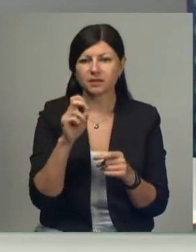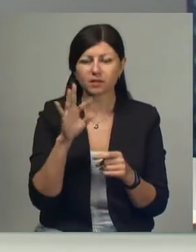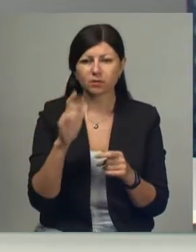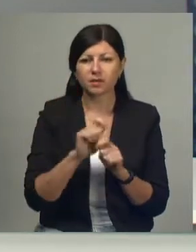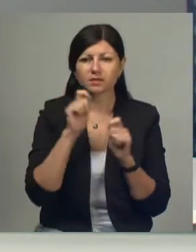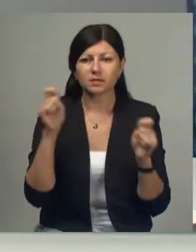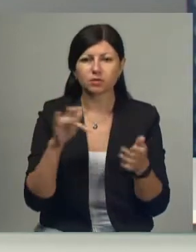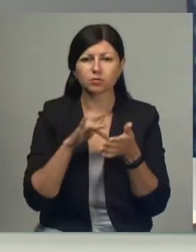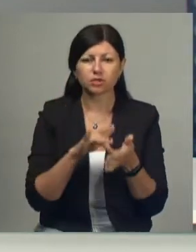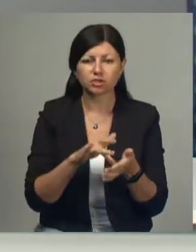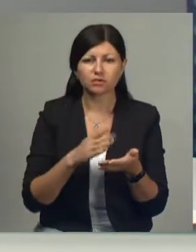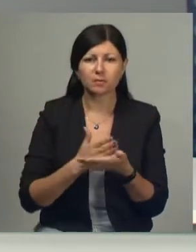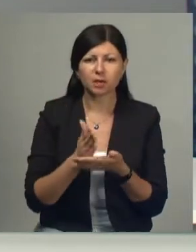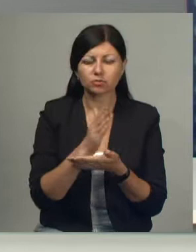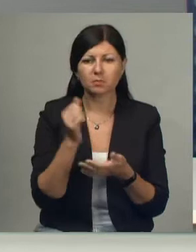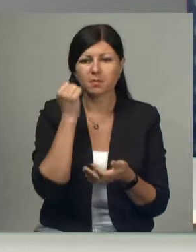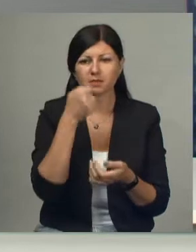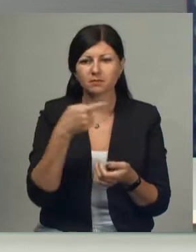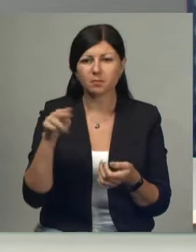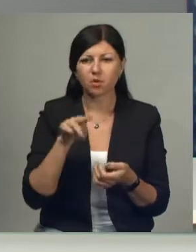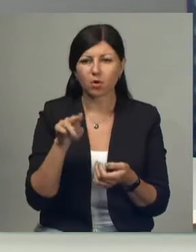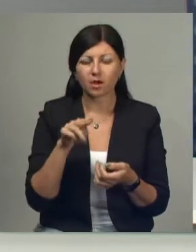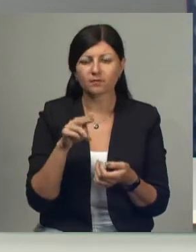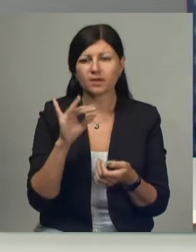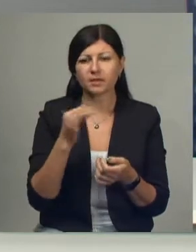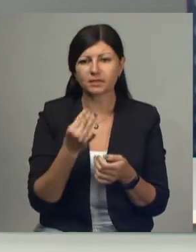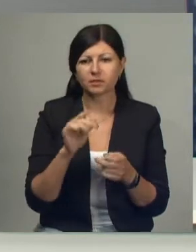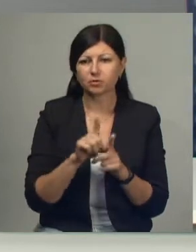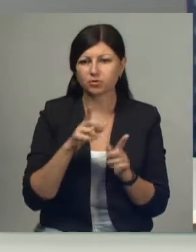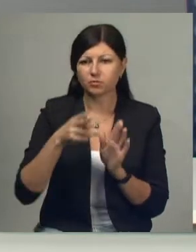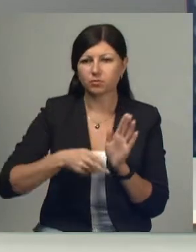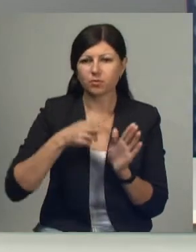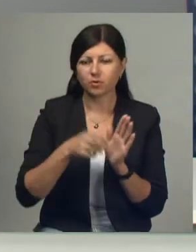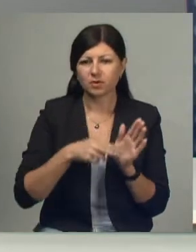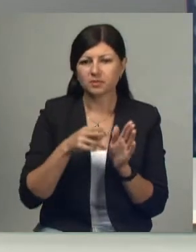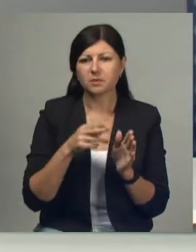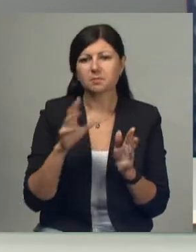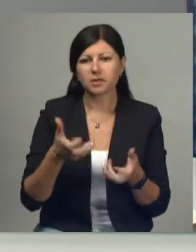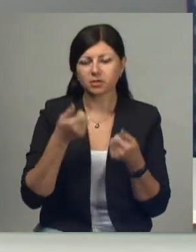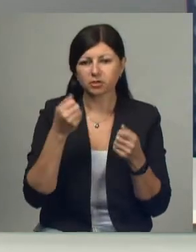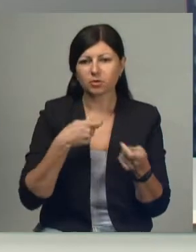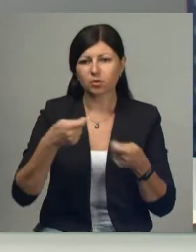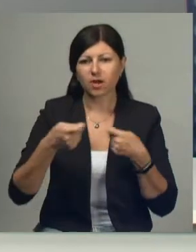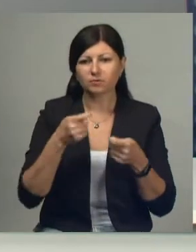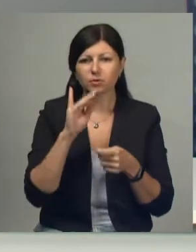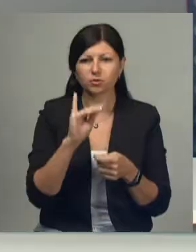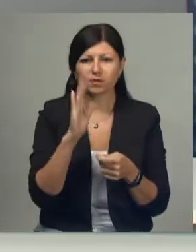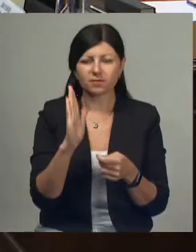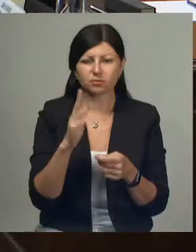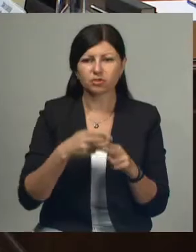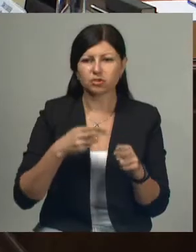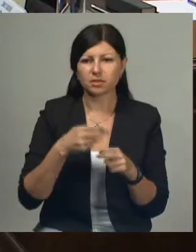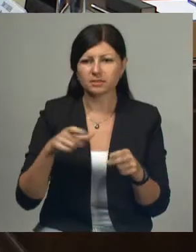открытии туристического маршрута «Москва-Прохоровка» и запуске одноименного стилизованного поезда поддержана руководством Юго-Восточной железной